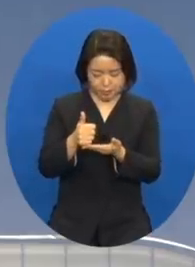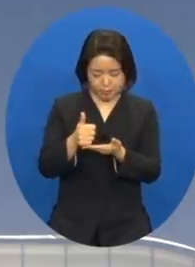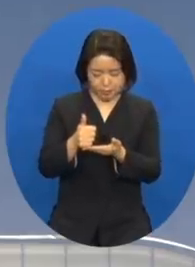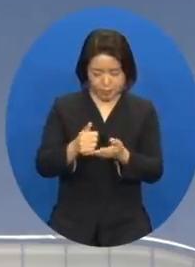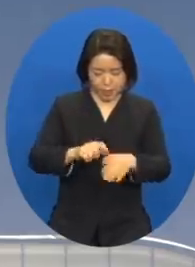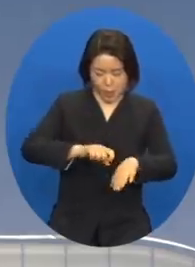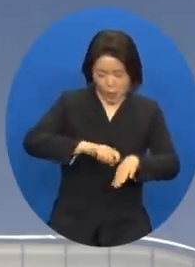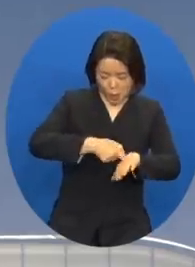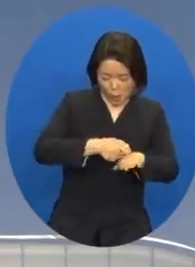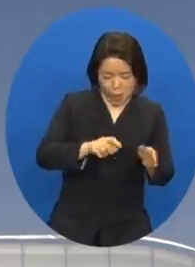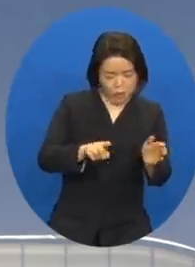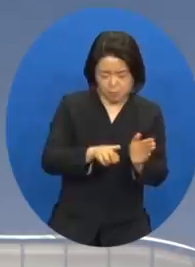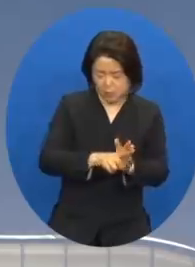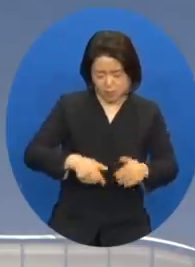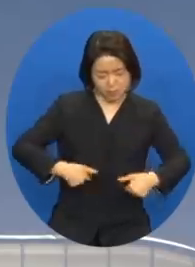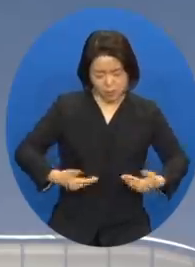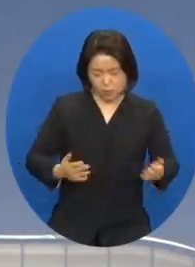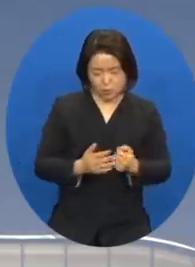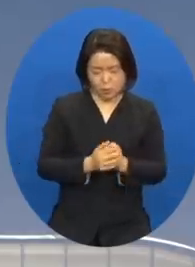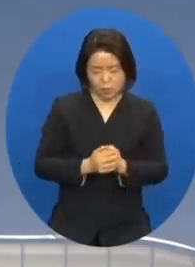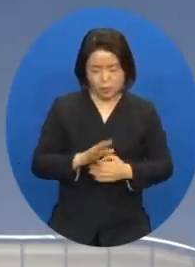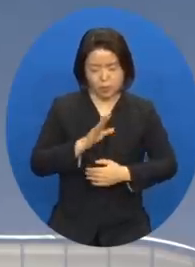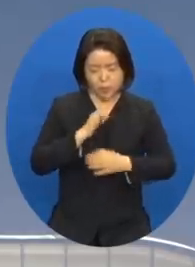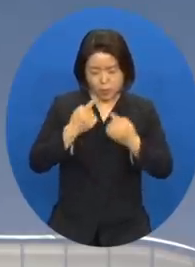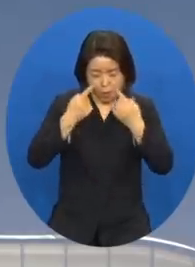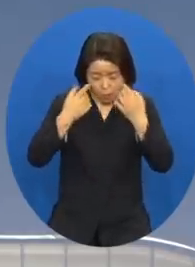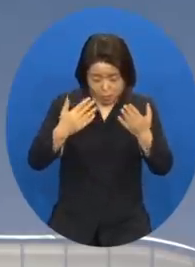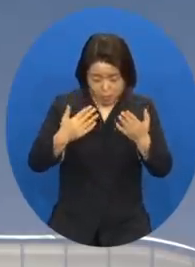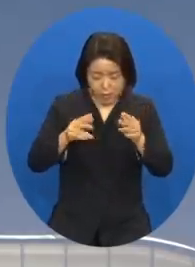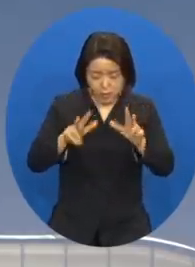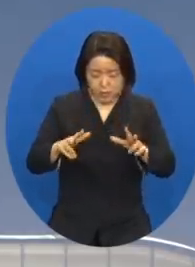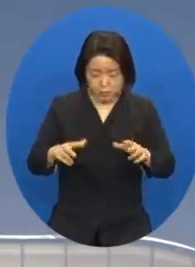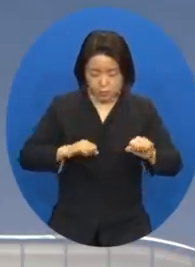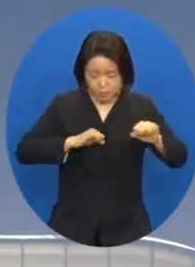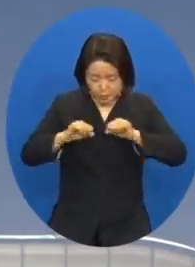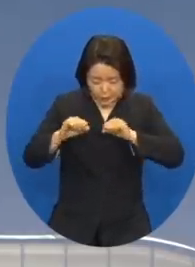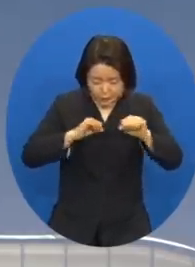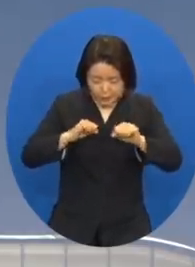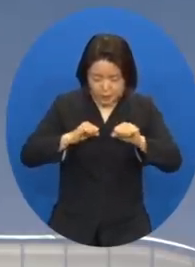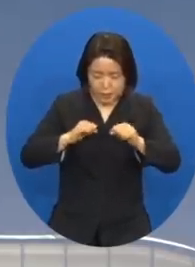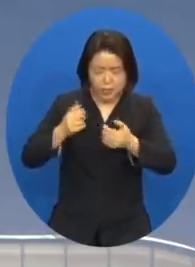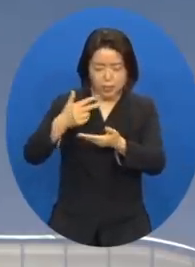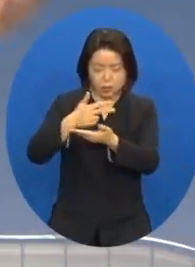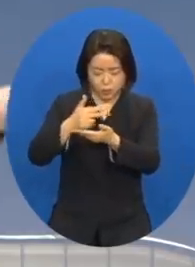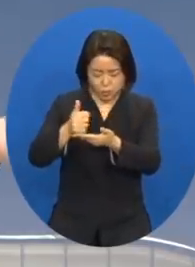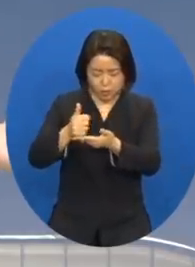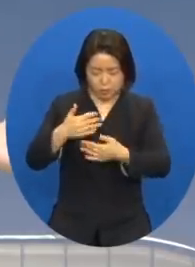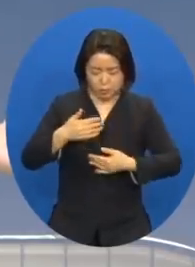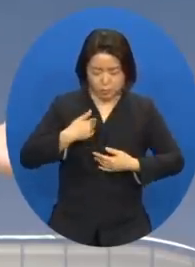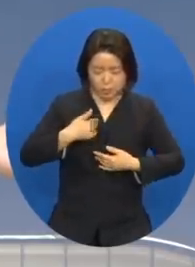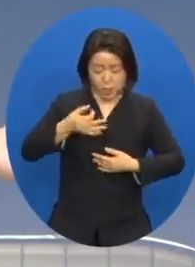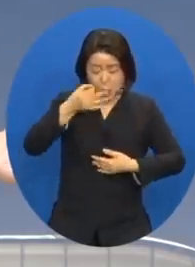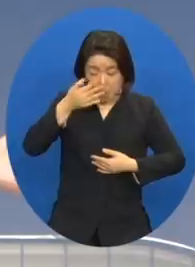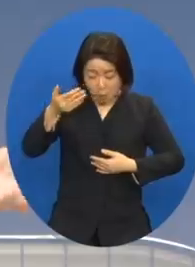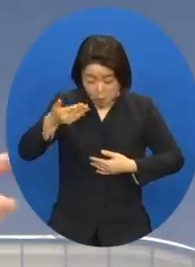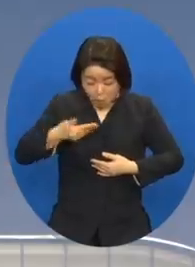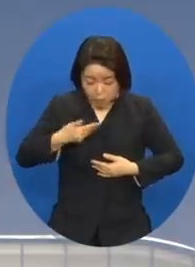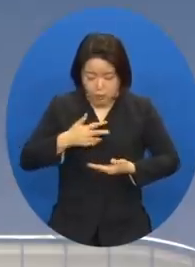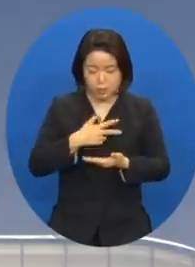억지로 믿을 필요도 없이 너무나 분명하게 지금도 역사하시는 주님, 우리 눈으로 보여주신 주님,